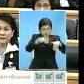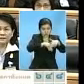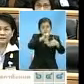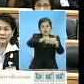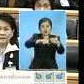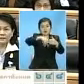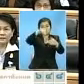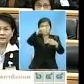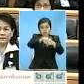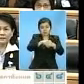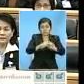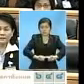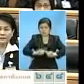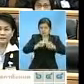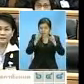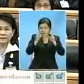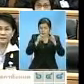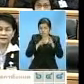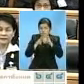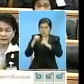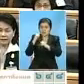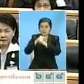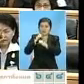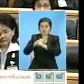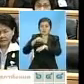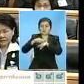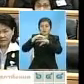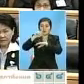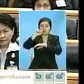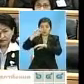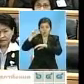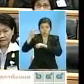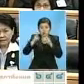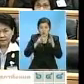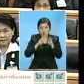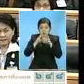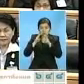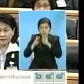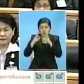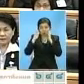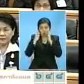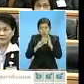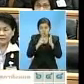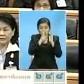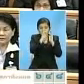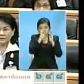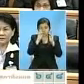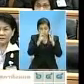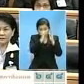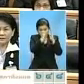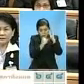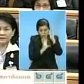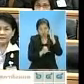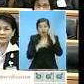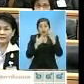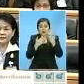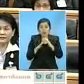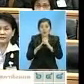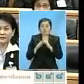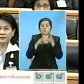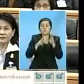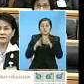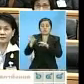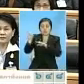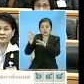แต่ได้ออกแบบให้มีวุฒิสภามาจากการเลือกตั้ง77ท่านแล้วก็มาจากการคัดสรรซึ่งผ